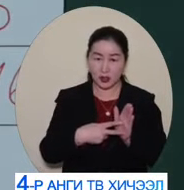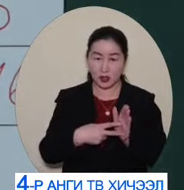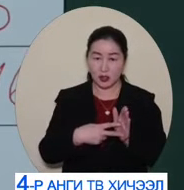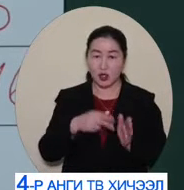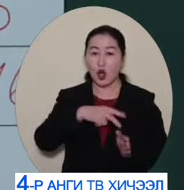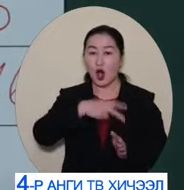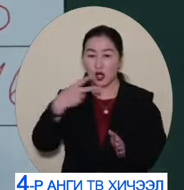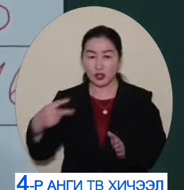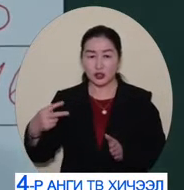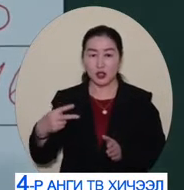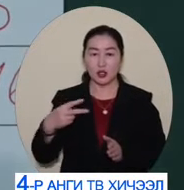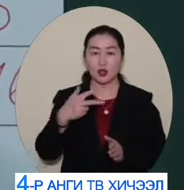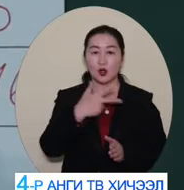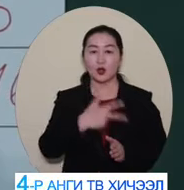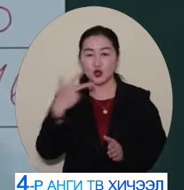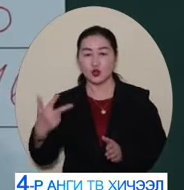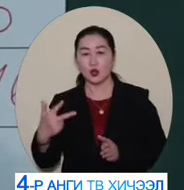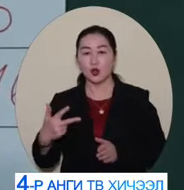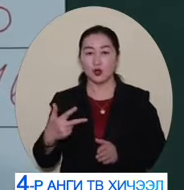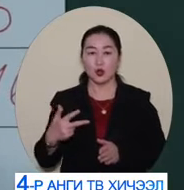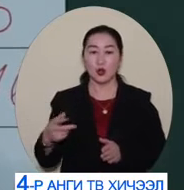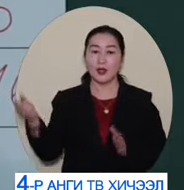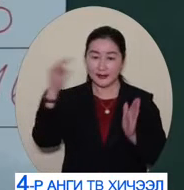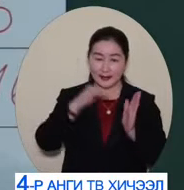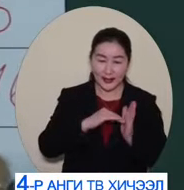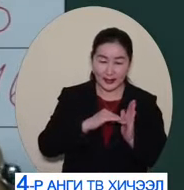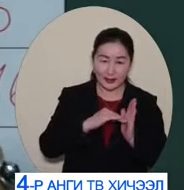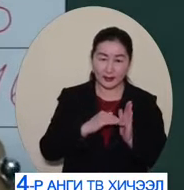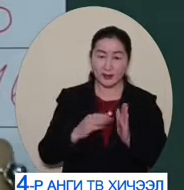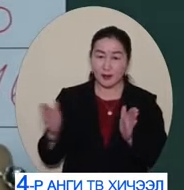см-ийг 3-д хуваахаар за ойролцоогоор хэд гарах вэ гэдэг?